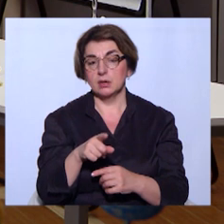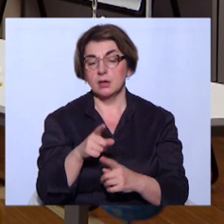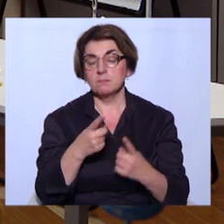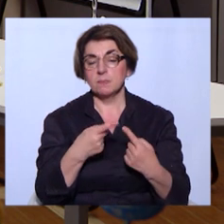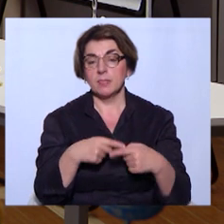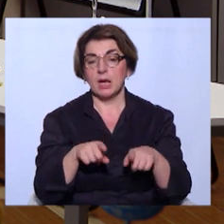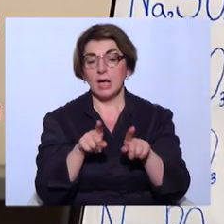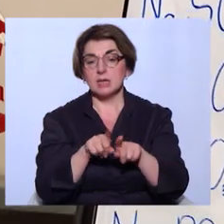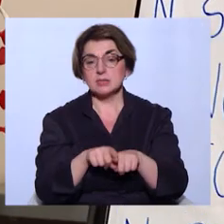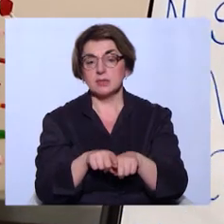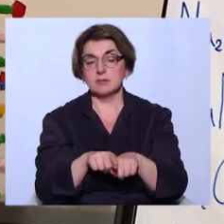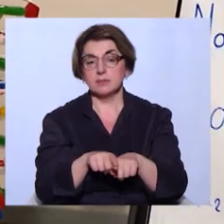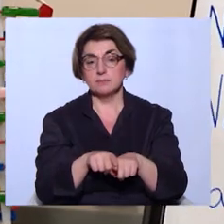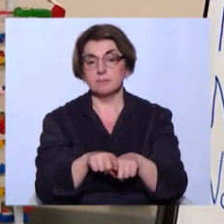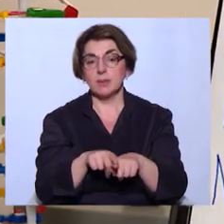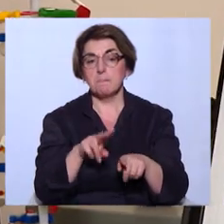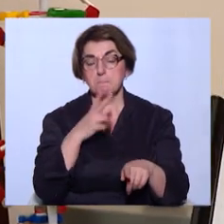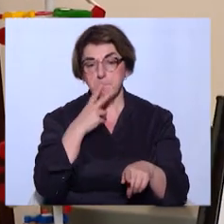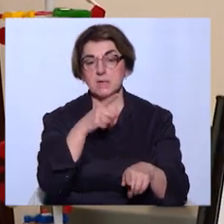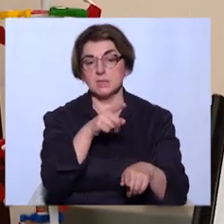ასევე მარილი.